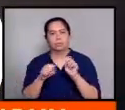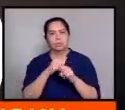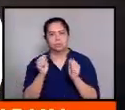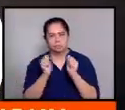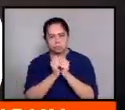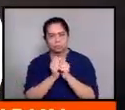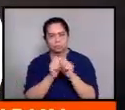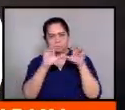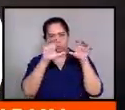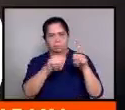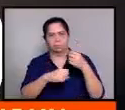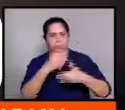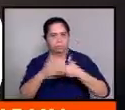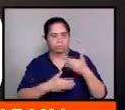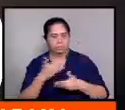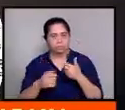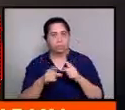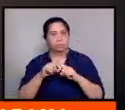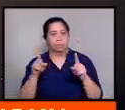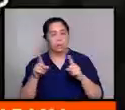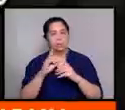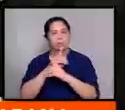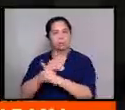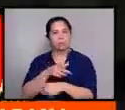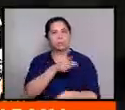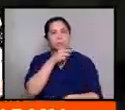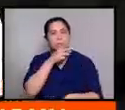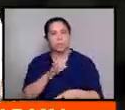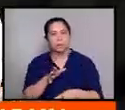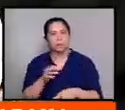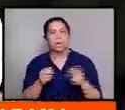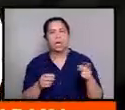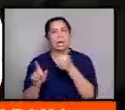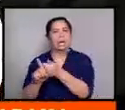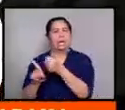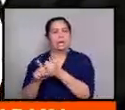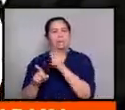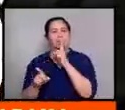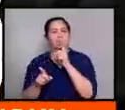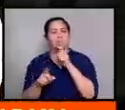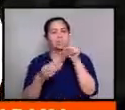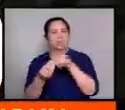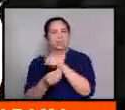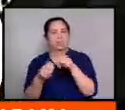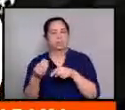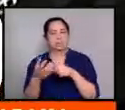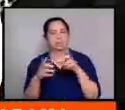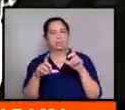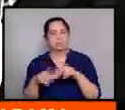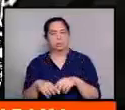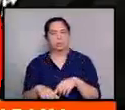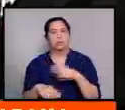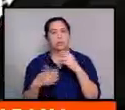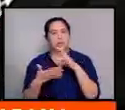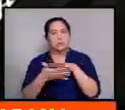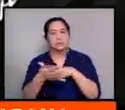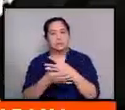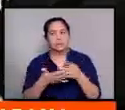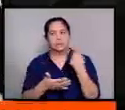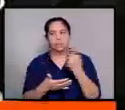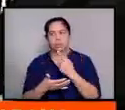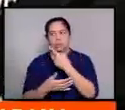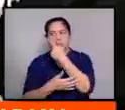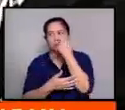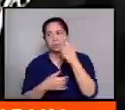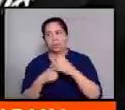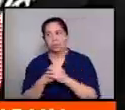nagkasan ng entrapment operation. Pero depensa ng suspect ang kliyente ang nag-cancel ng booking. Na-reschedule lang kasi